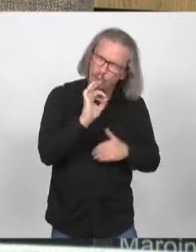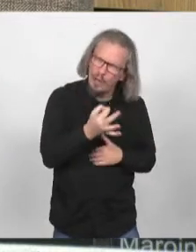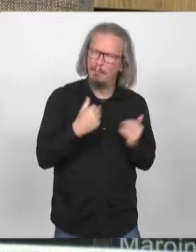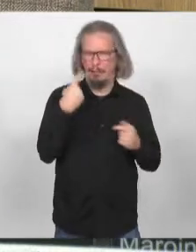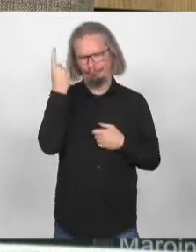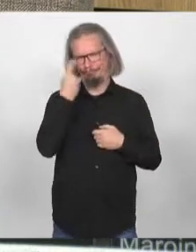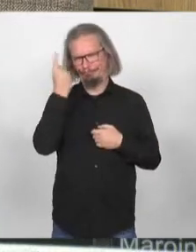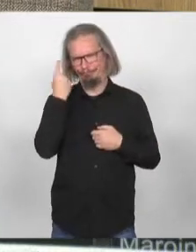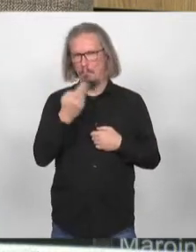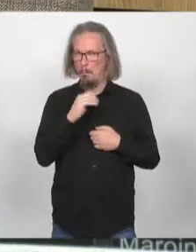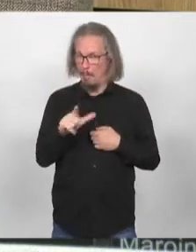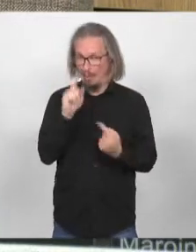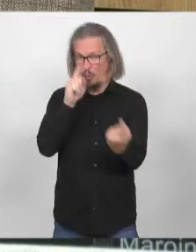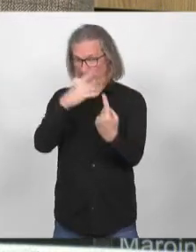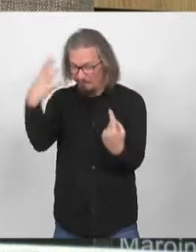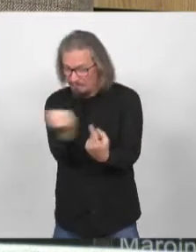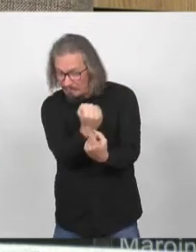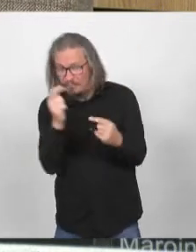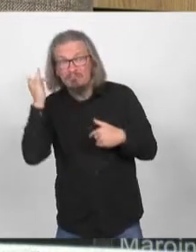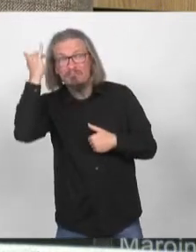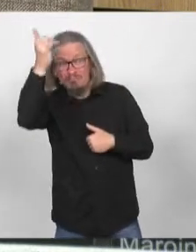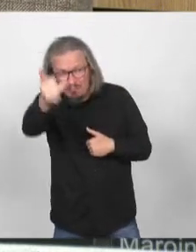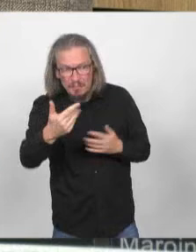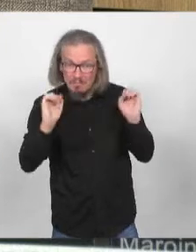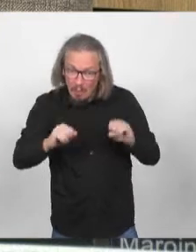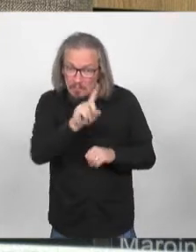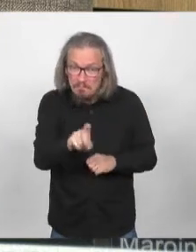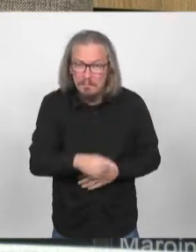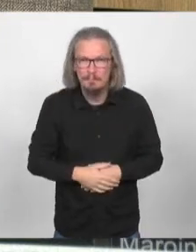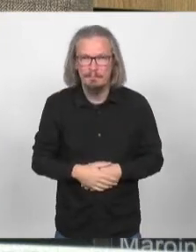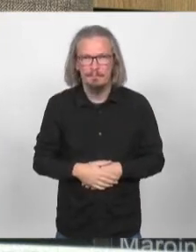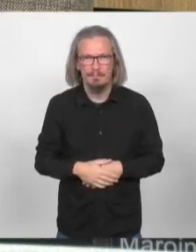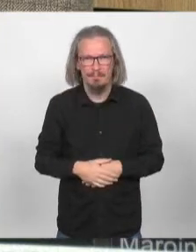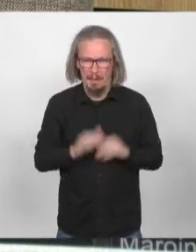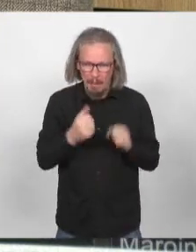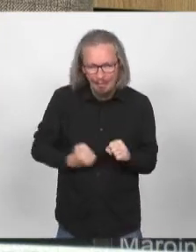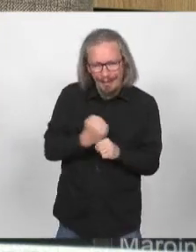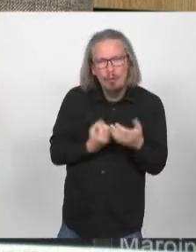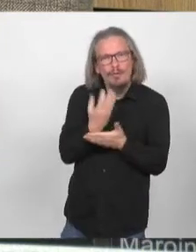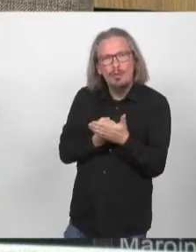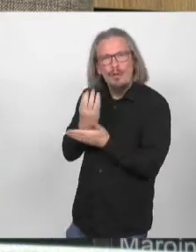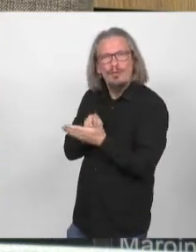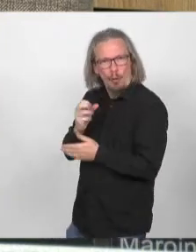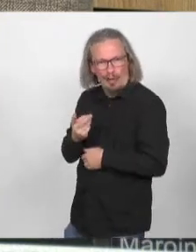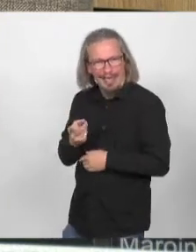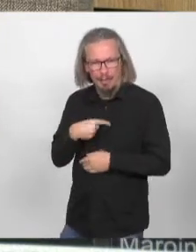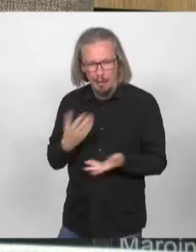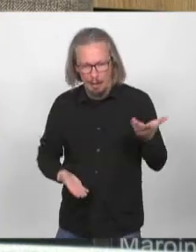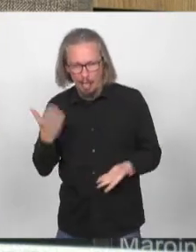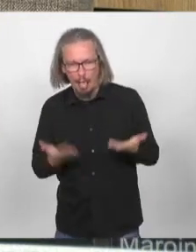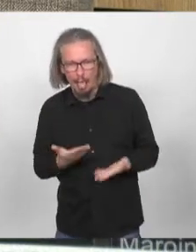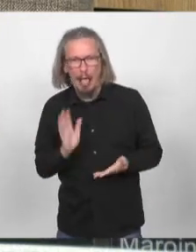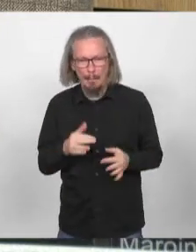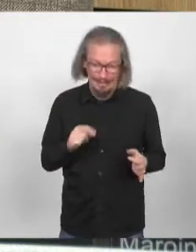la capacité de l'AMEL à atteindre ses objectifs sur le long terme, y compris grâce à ces nouvelles mesures dont on ne sait pas lesquelles ont vocation à